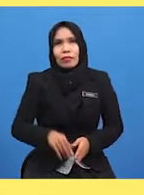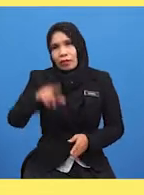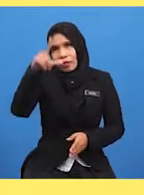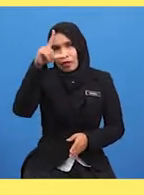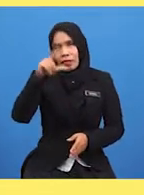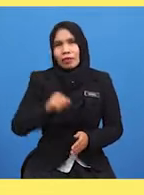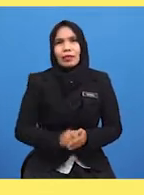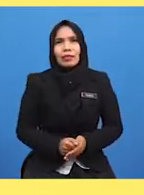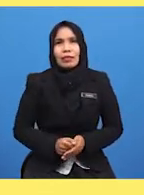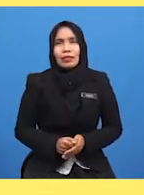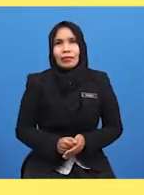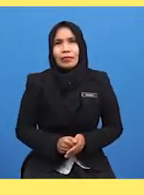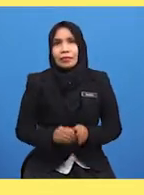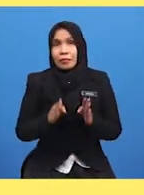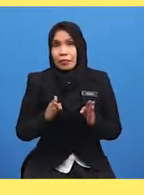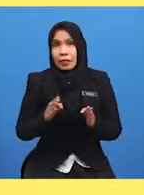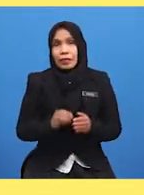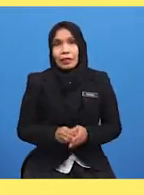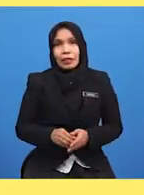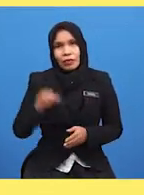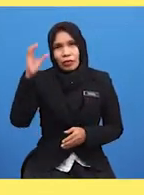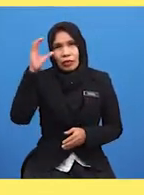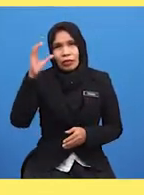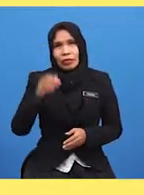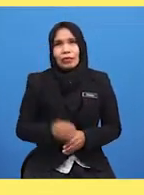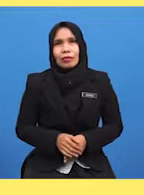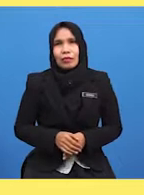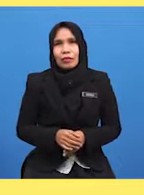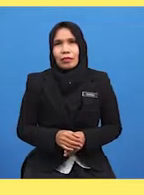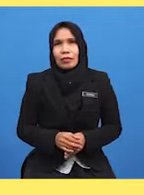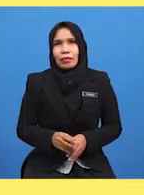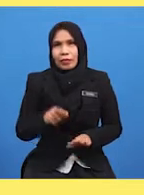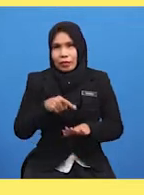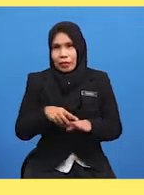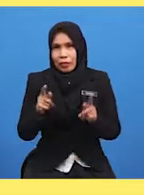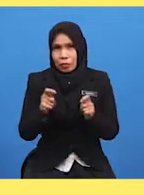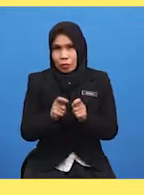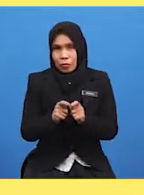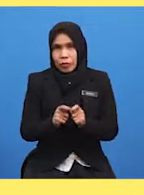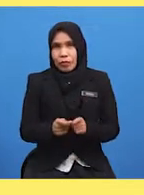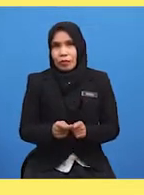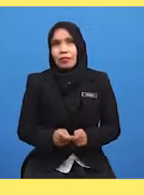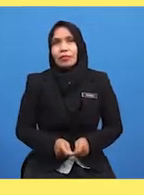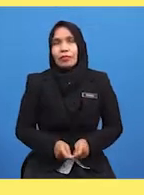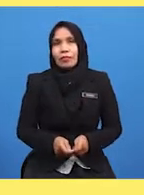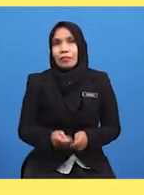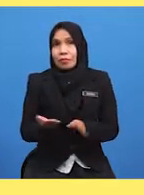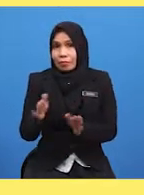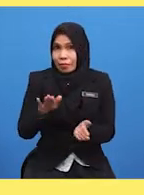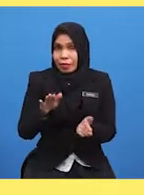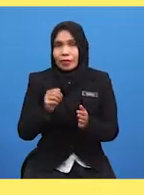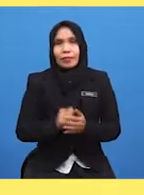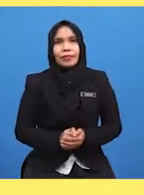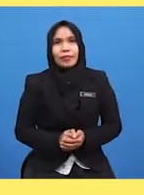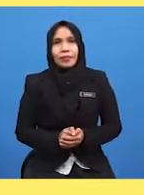ditemui mati ditikam di pekarangan istana Sultan Ahmad menurut British gohub merupakan seorang warganegara